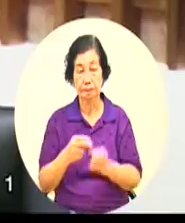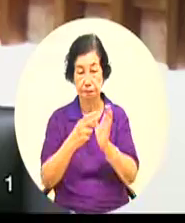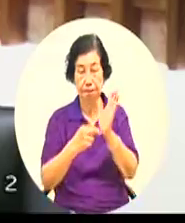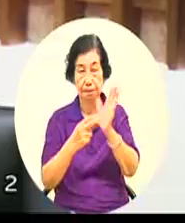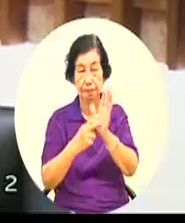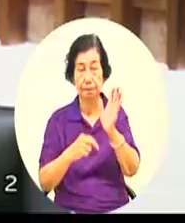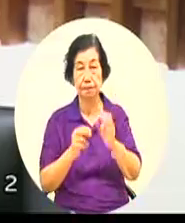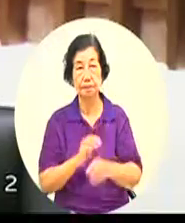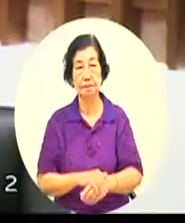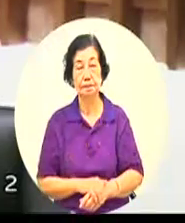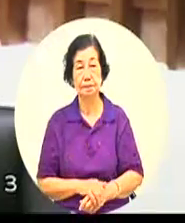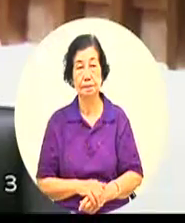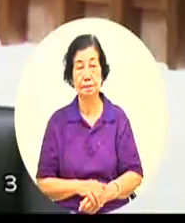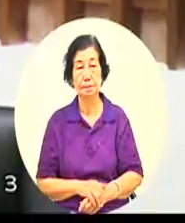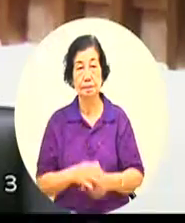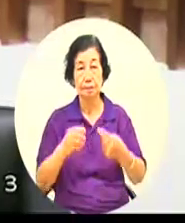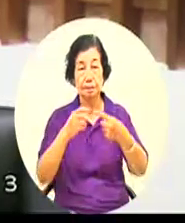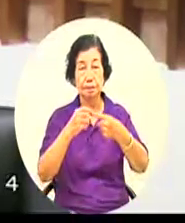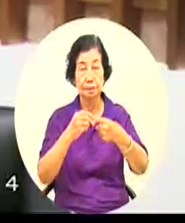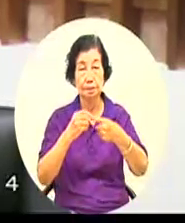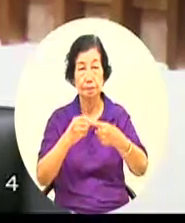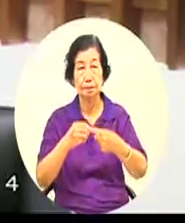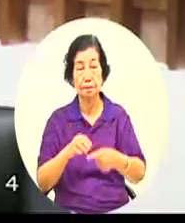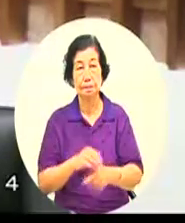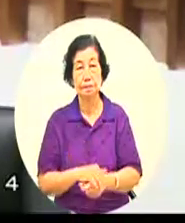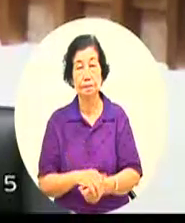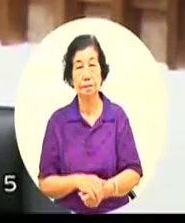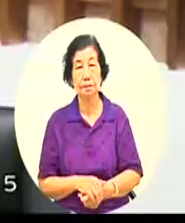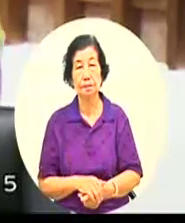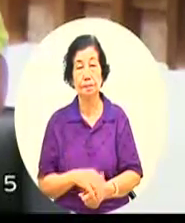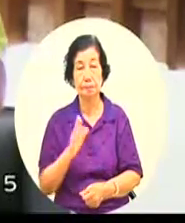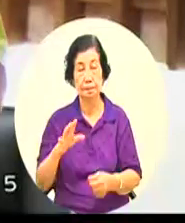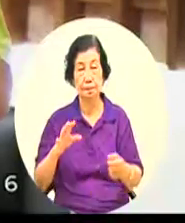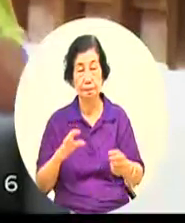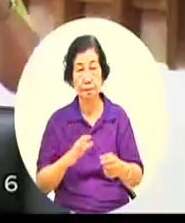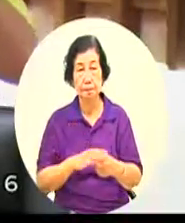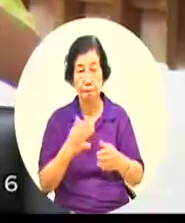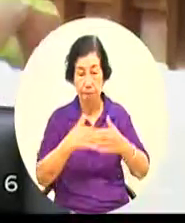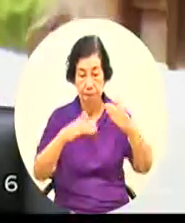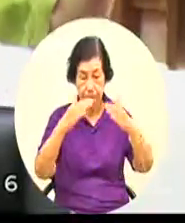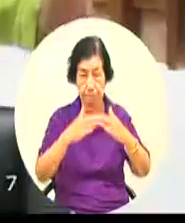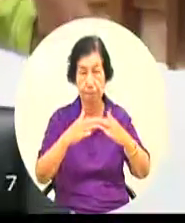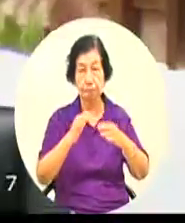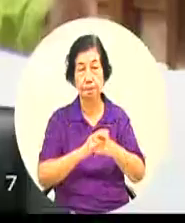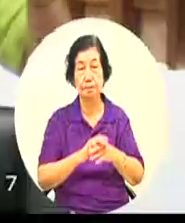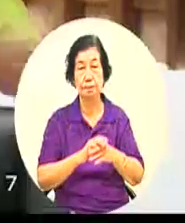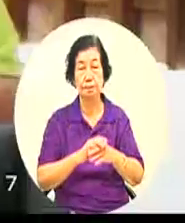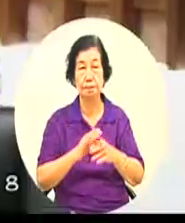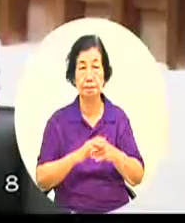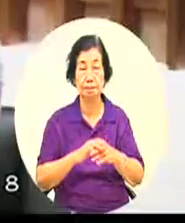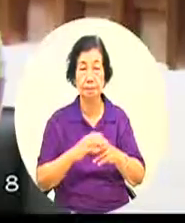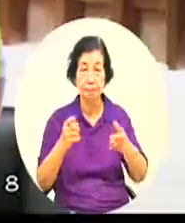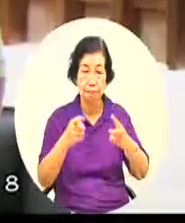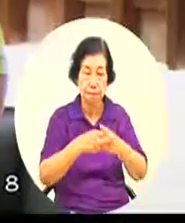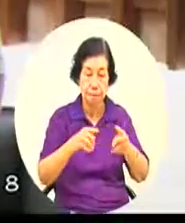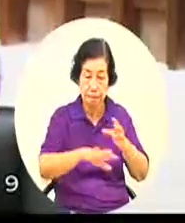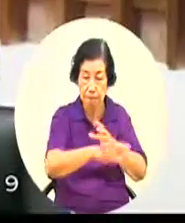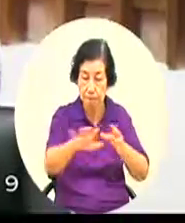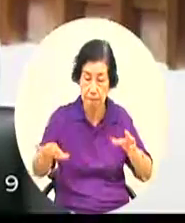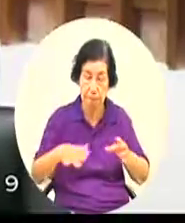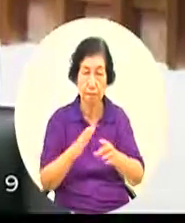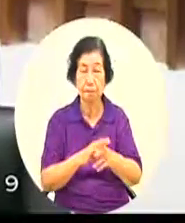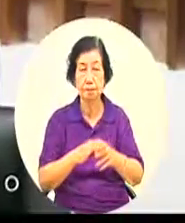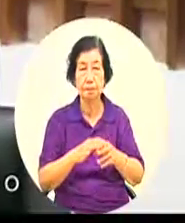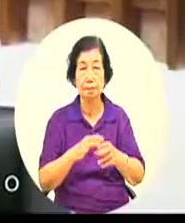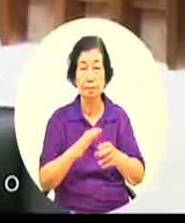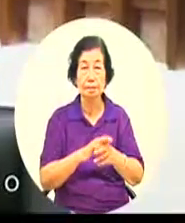个第一个就是有关学校啊，他们现在有关小型的工程这些啊，要学校